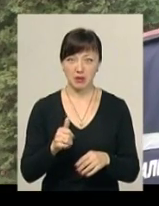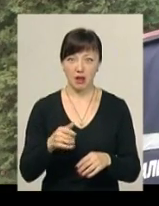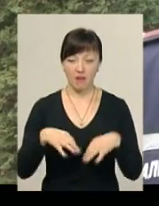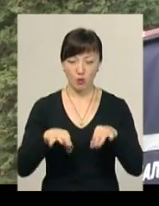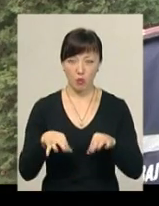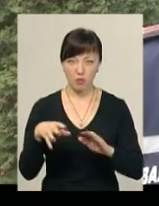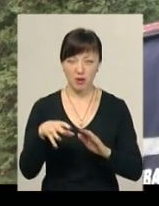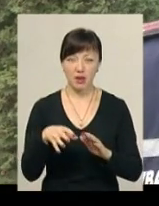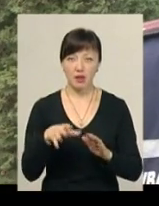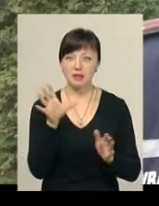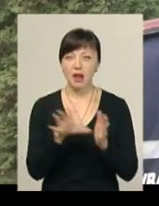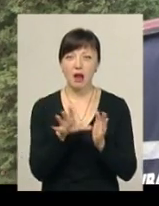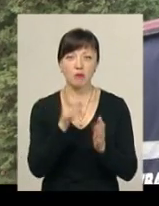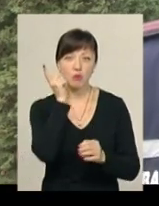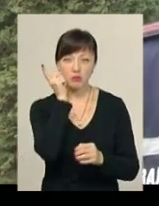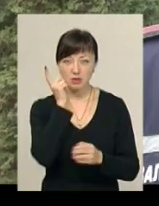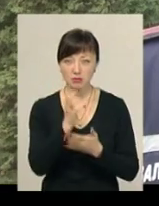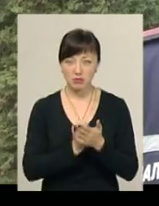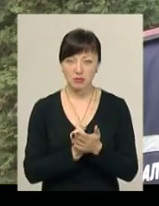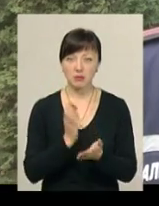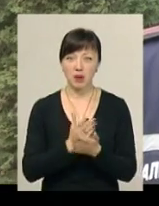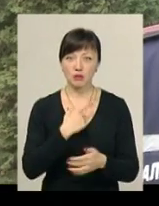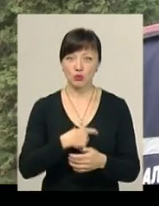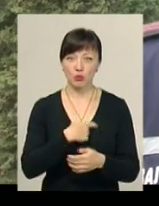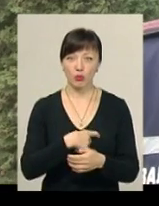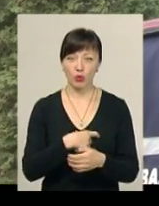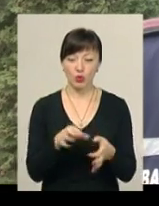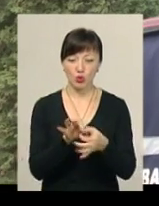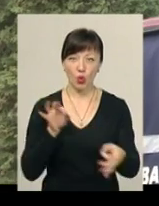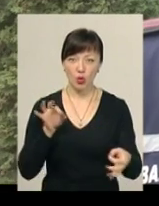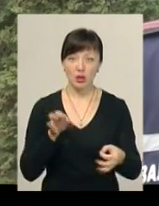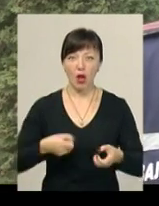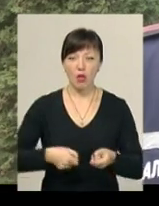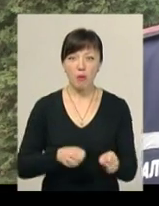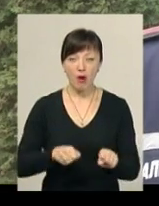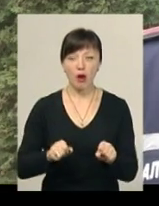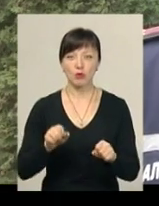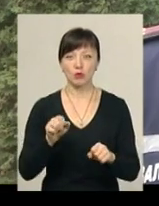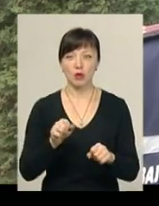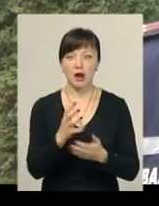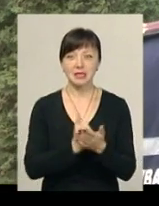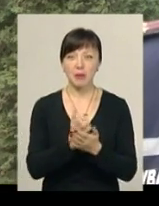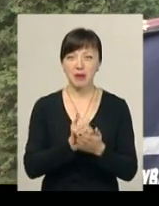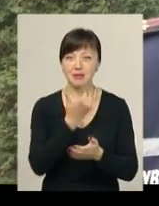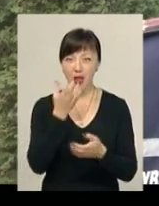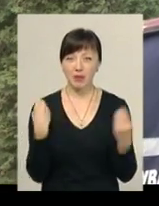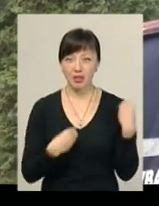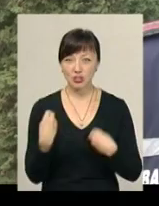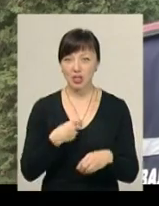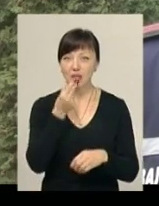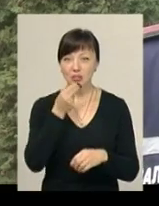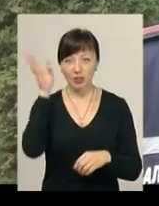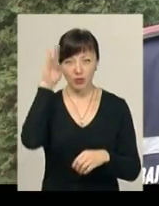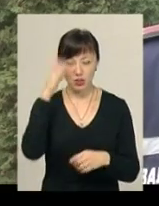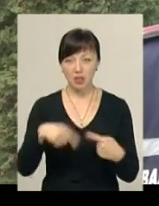автомобілі, зарядний пристрій для мобільного телефону, мати з собою трос, лопату, запас теплих речей, їжі та води,